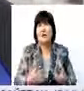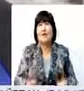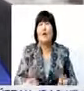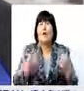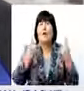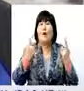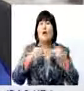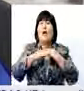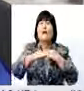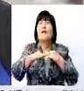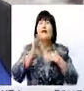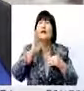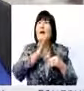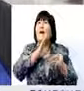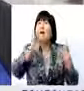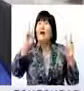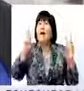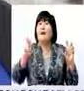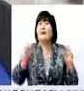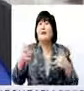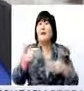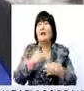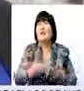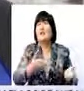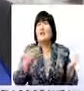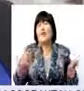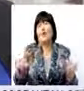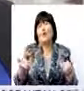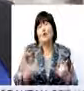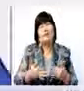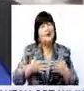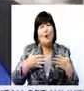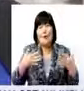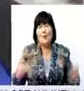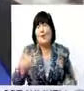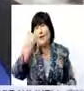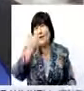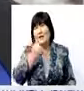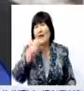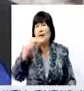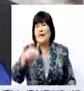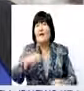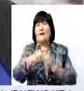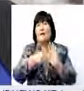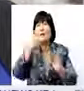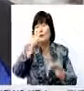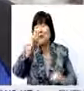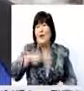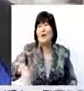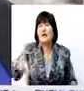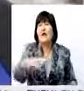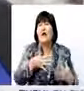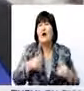дала аналары деген іс-шараларыңызға шақырып, құрметтеп атқандарыңызға көп-көп рахмет. 2018 жылы еліміз